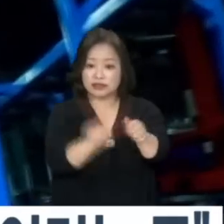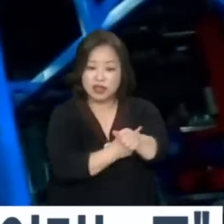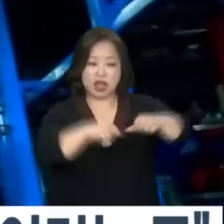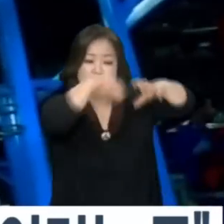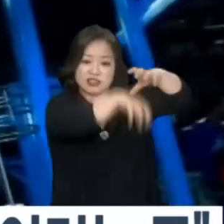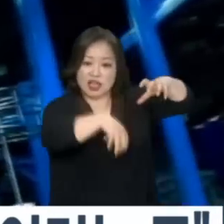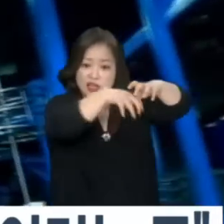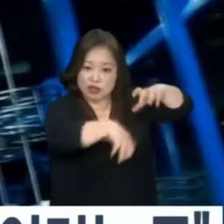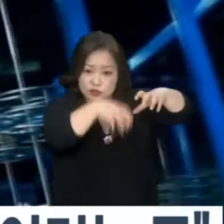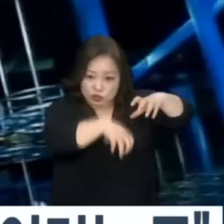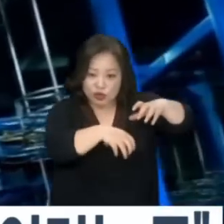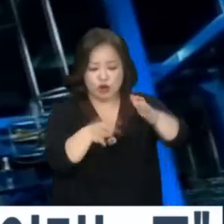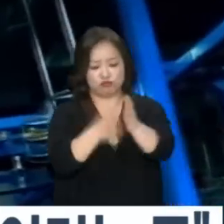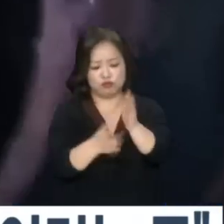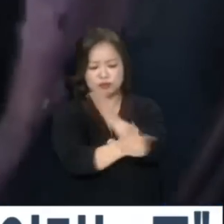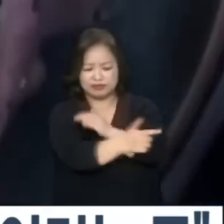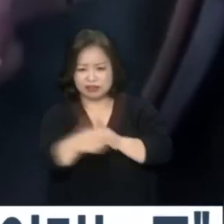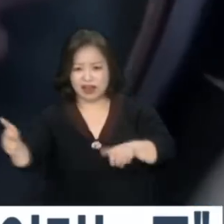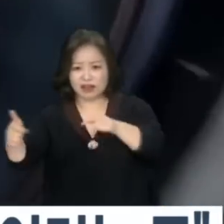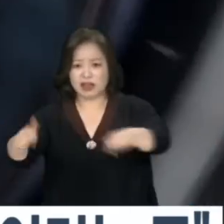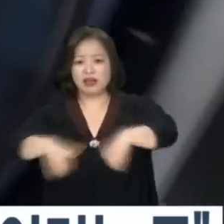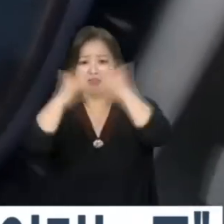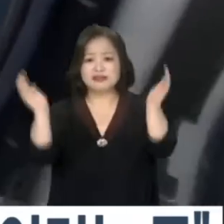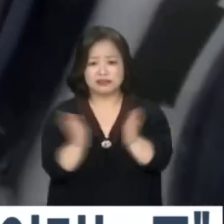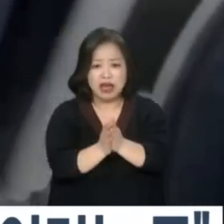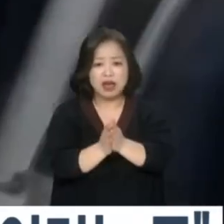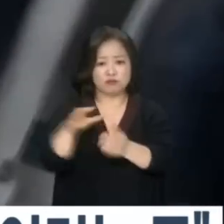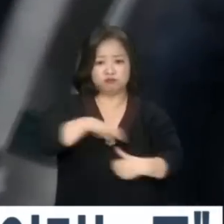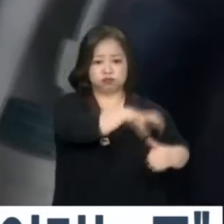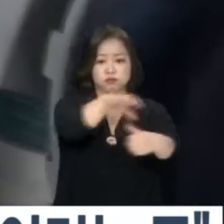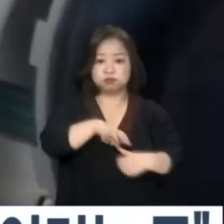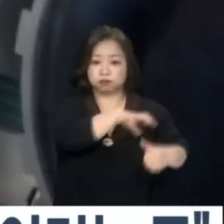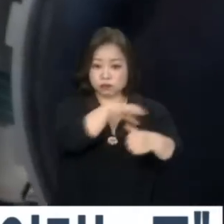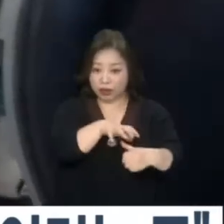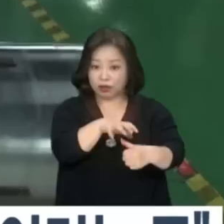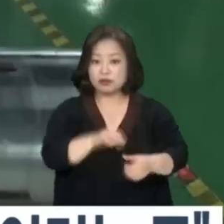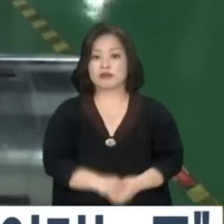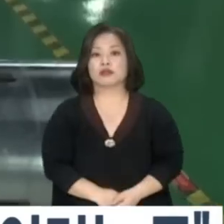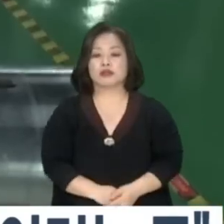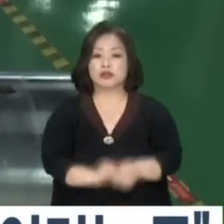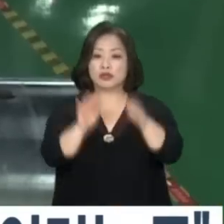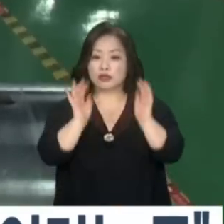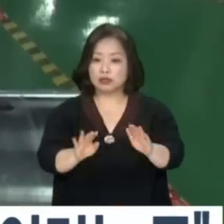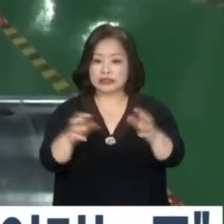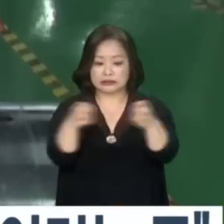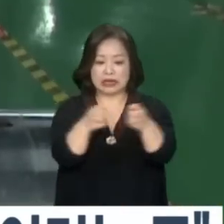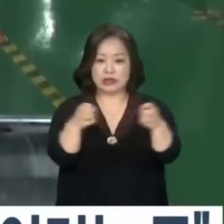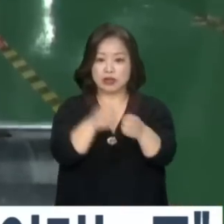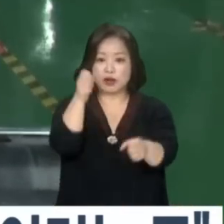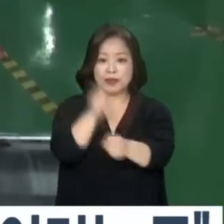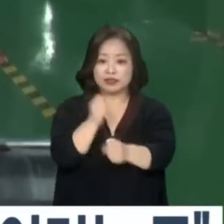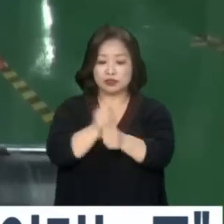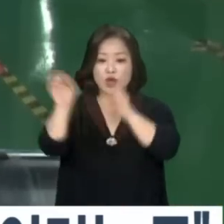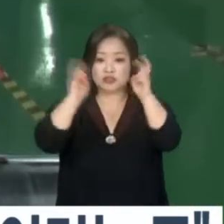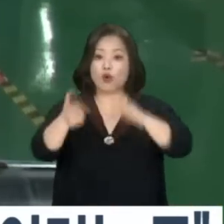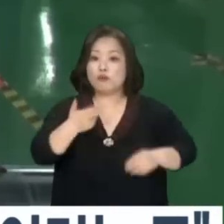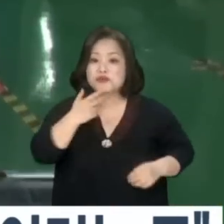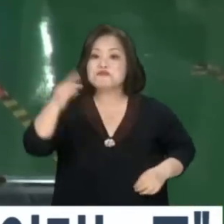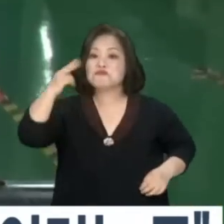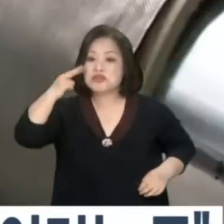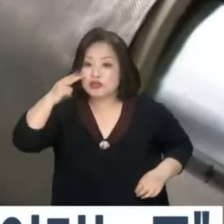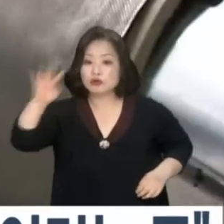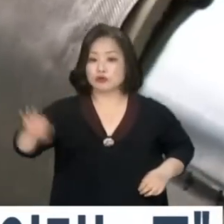채굴부터 물품 생산까지 모든 과정을 사실상 통제하게 됩니다. 그러면 자석 생산업체가 없는